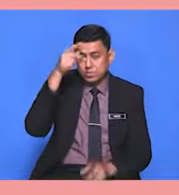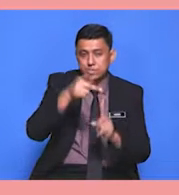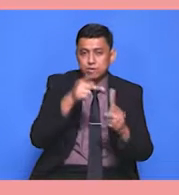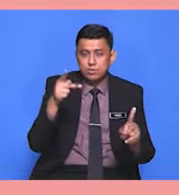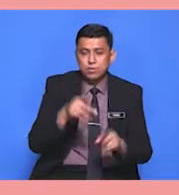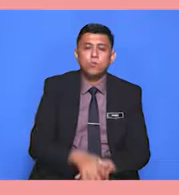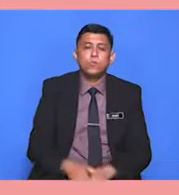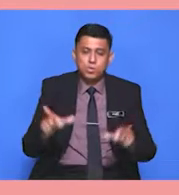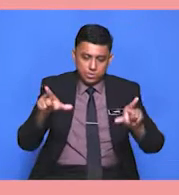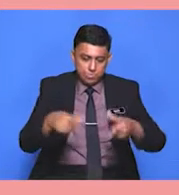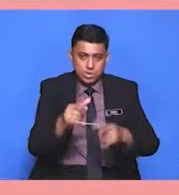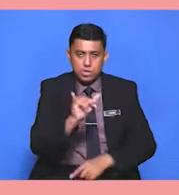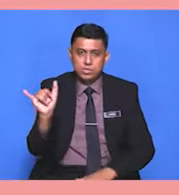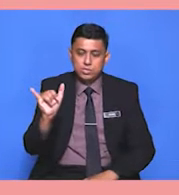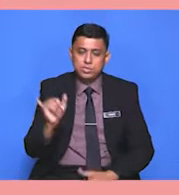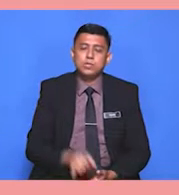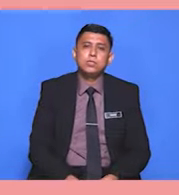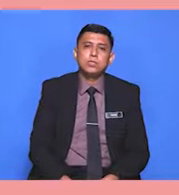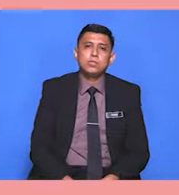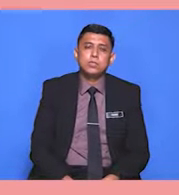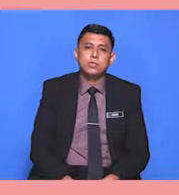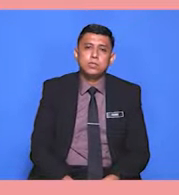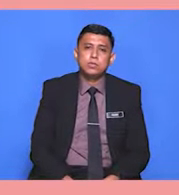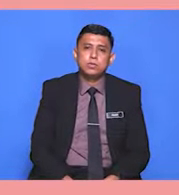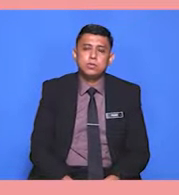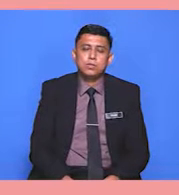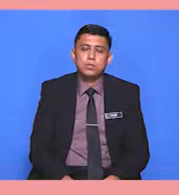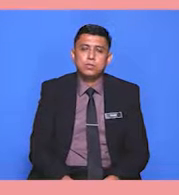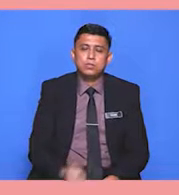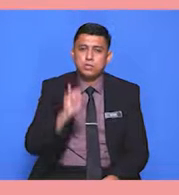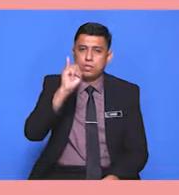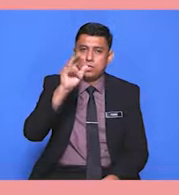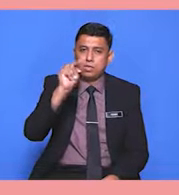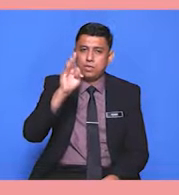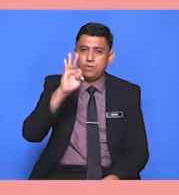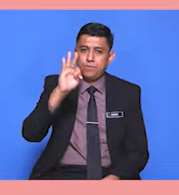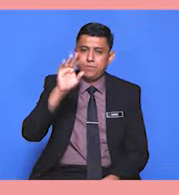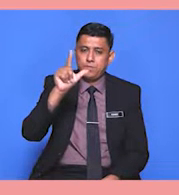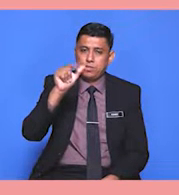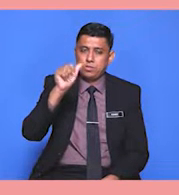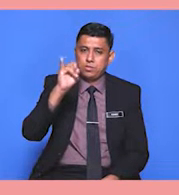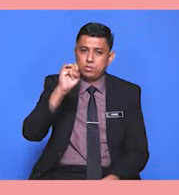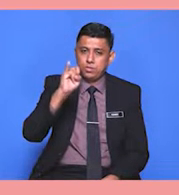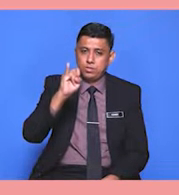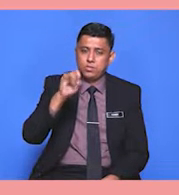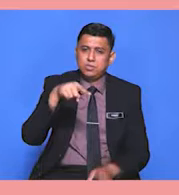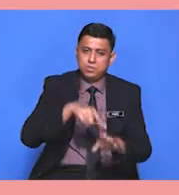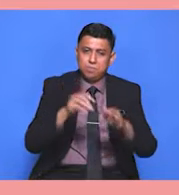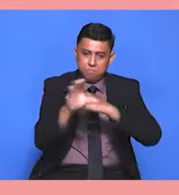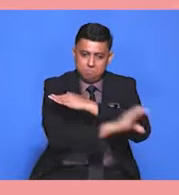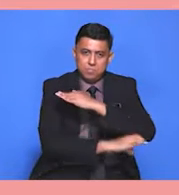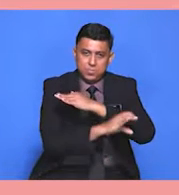daripada berlakunya inflasi di negara pengeksport seperti China,